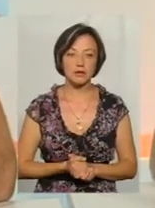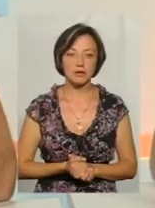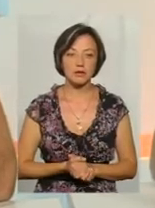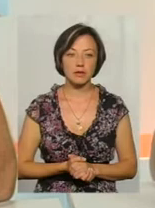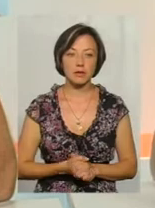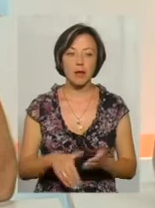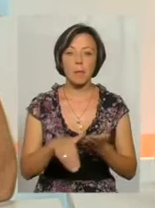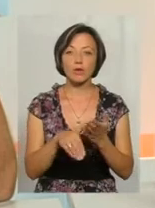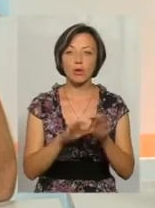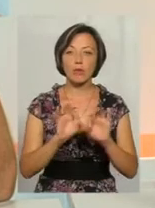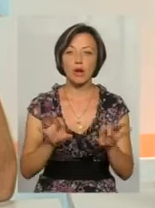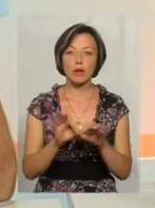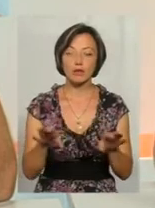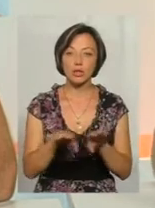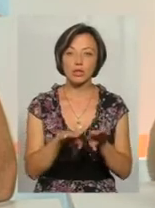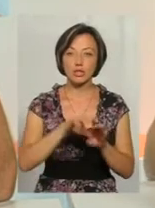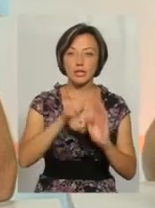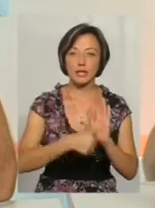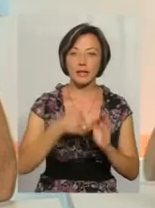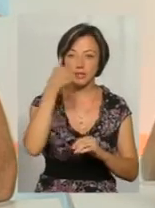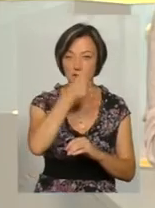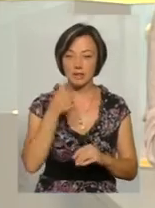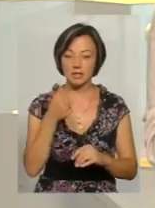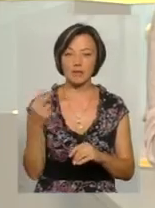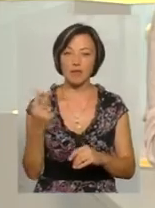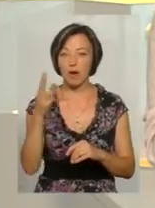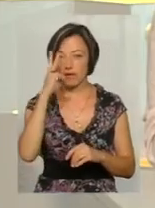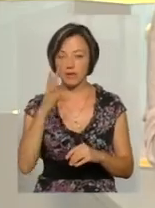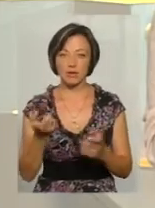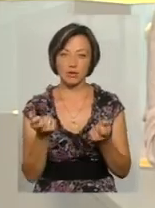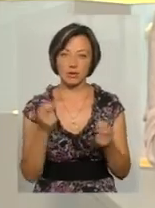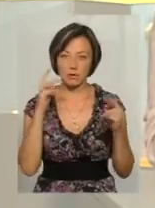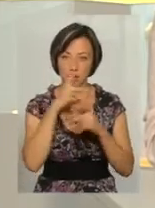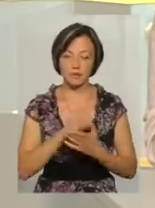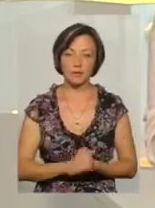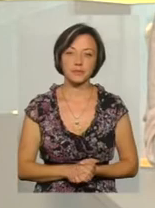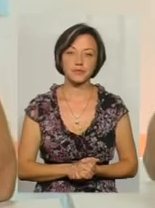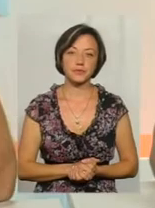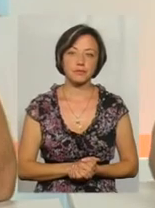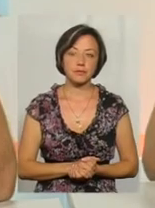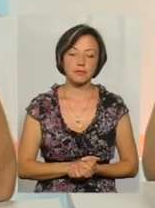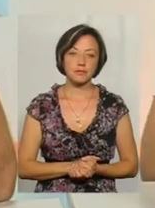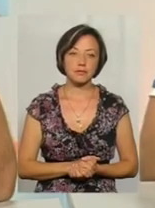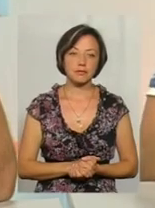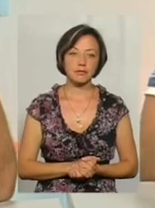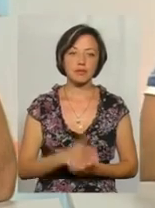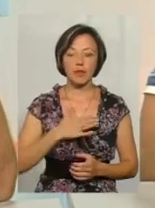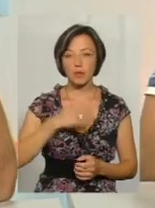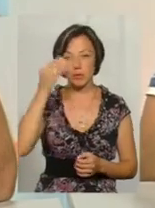методології потім пояснення, вони порівнювали 16-й рік з двома кварталами. Ну, то трохи нелогічно, як на мій бік, на мій